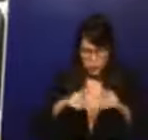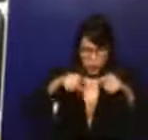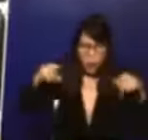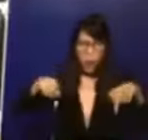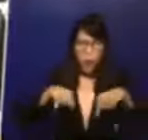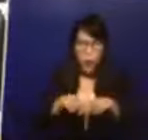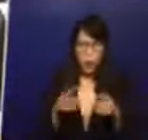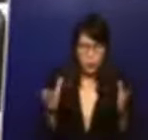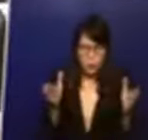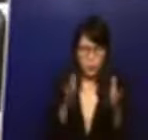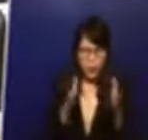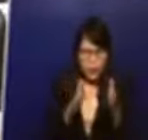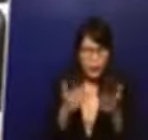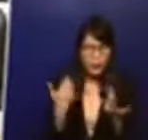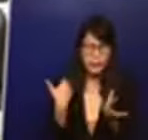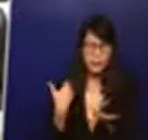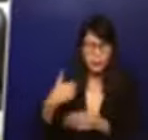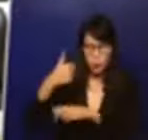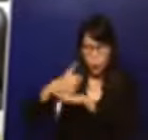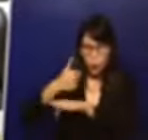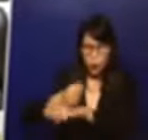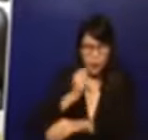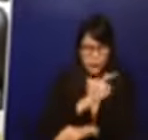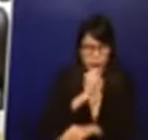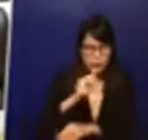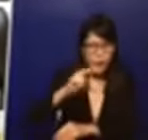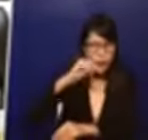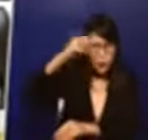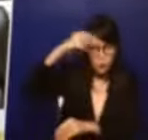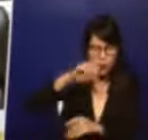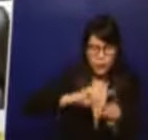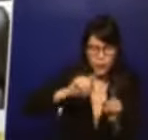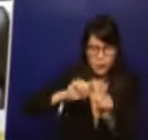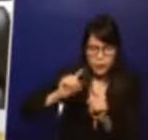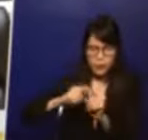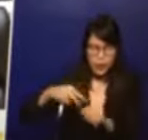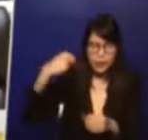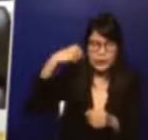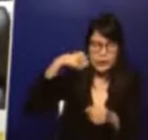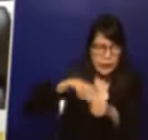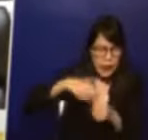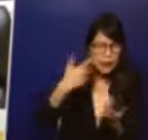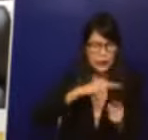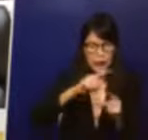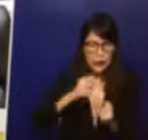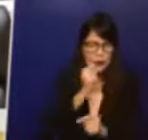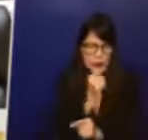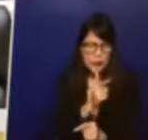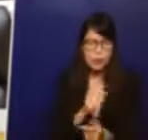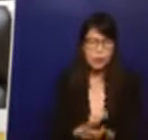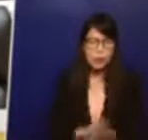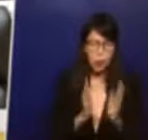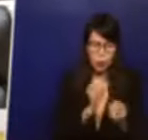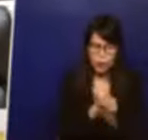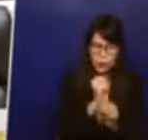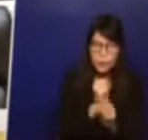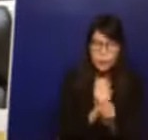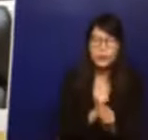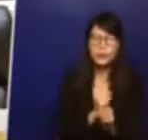ายจ้างให้อยู่ฟรีที่นายจ้างจ่ายค่าน้ำค่าไฟให้จ่ายค่าแก๊สให้นะคะลูกจ้างสาวโรงงานอย่างนั้น